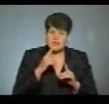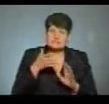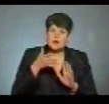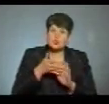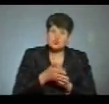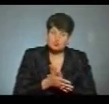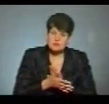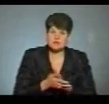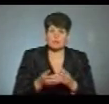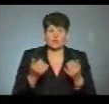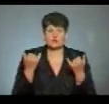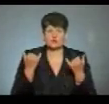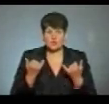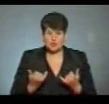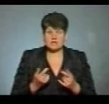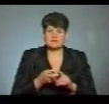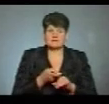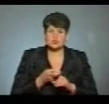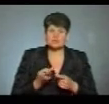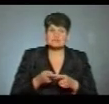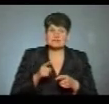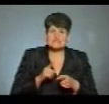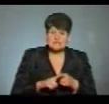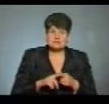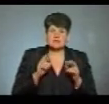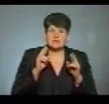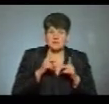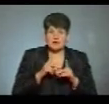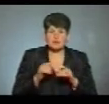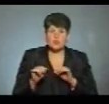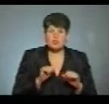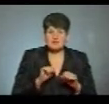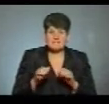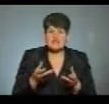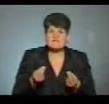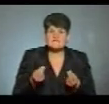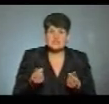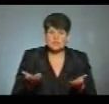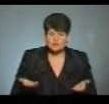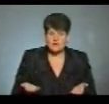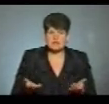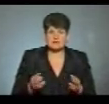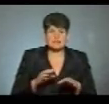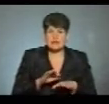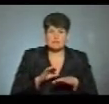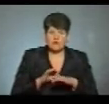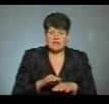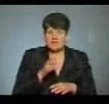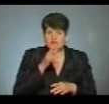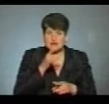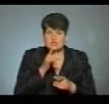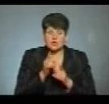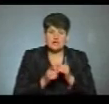розуміння, бо сьогодні у зв'язку з цим недолугим управлінням, фінансуванням, так, непроведення вчасної